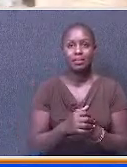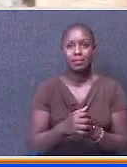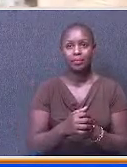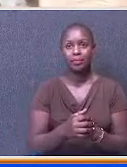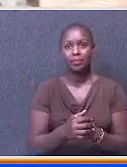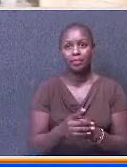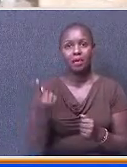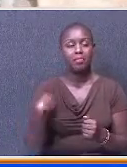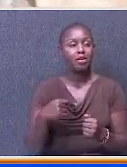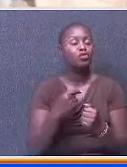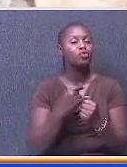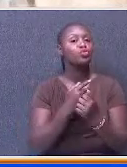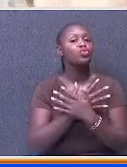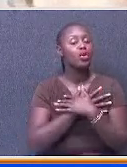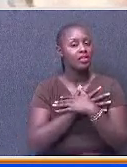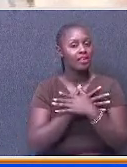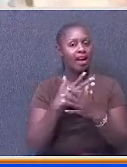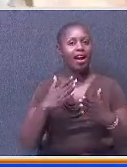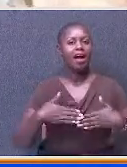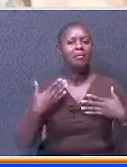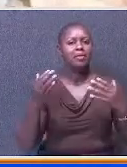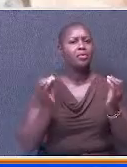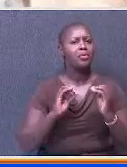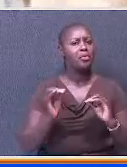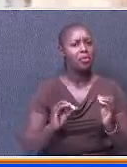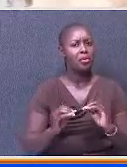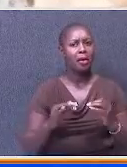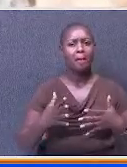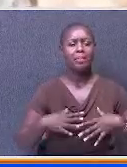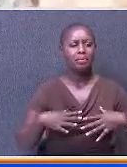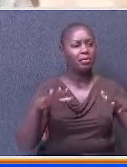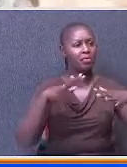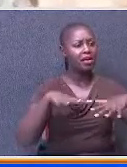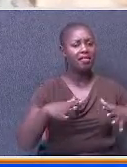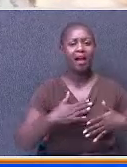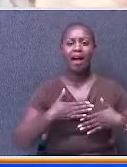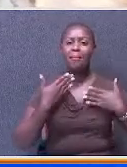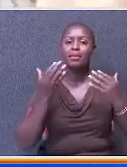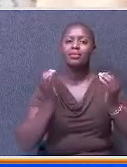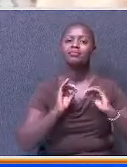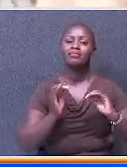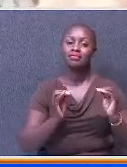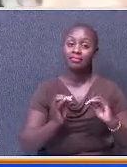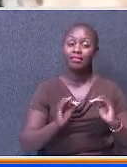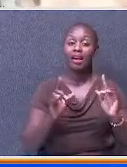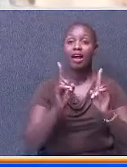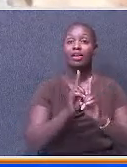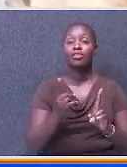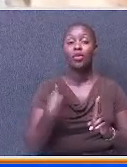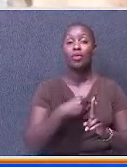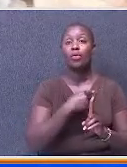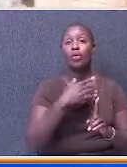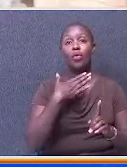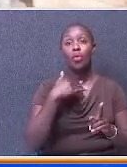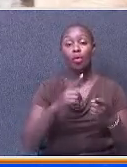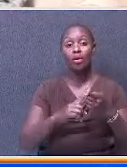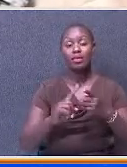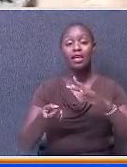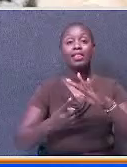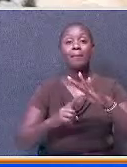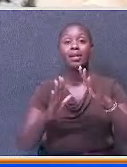na hilo jambo na sijafurahia hata kidogo, na wakaaji wa hapa hawajafurahia, na tunataka Minister of